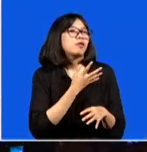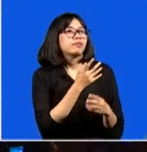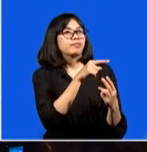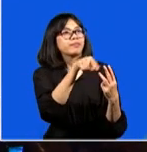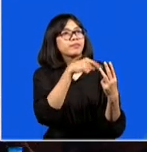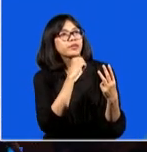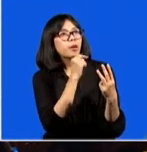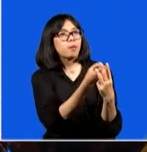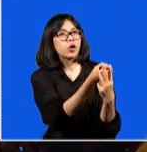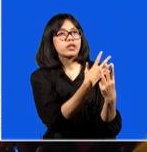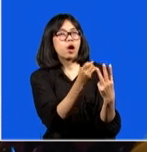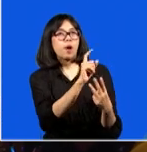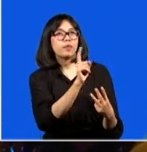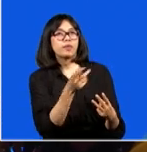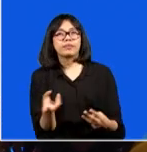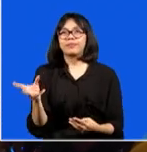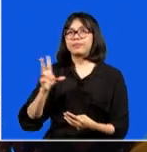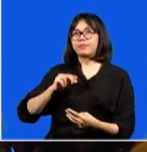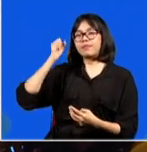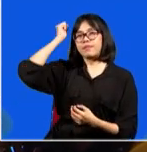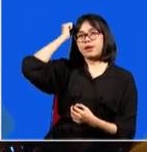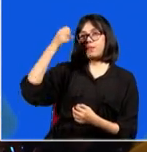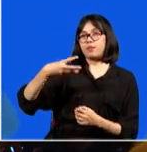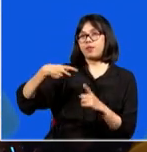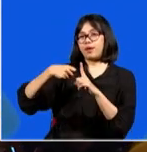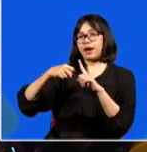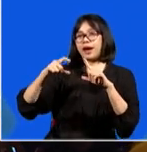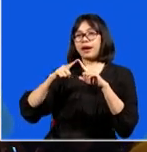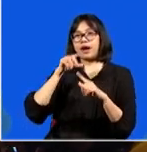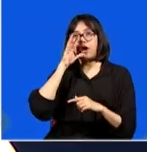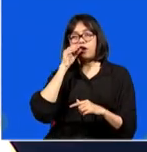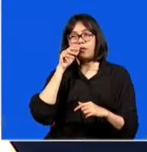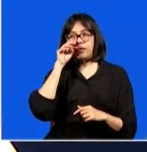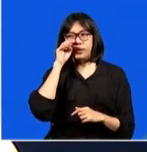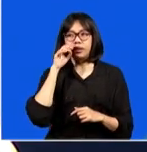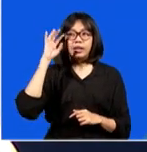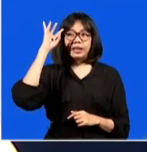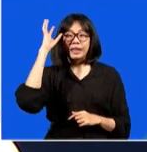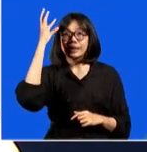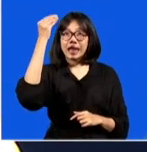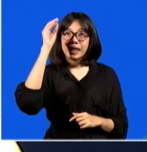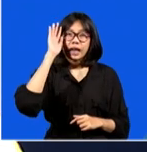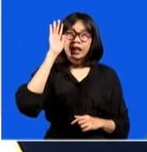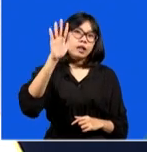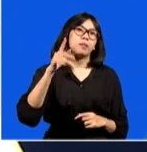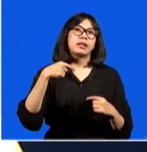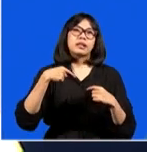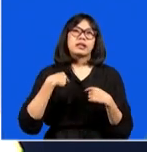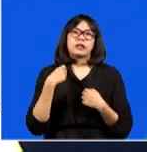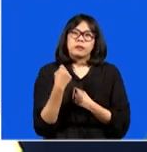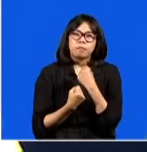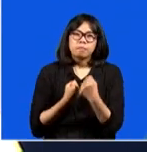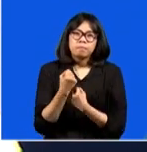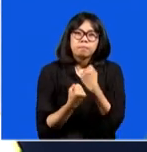siapa yang mau jawab duluan bolehkah rencana saya kedepannya karena berjalan sendiri itu baik